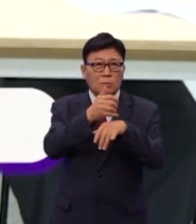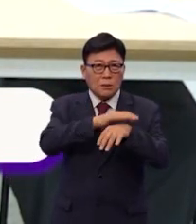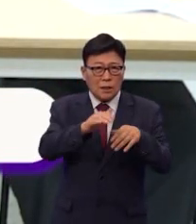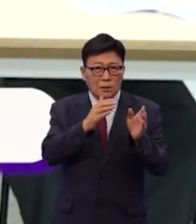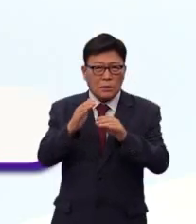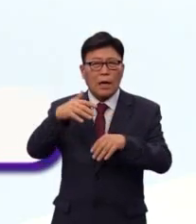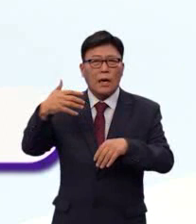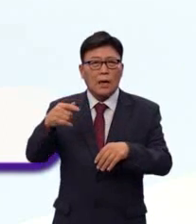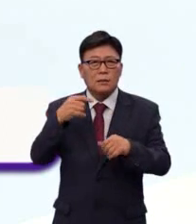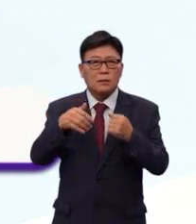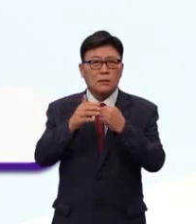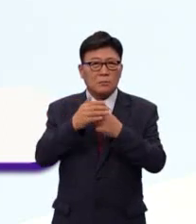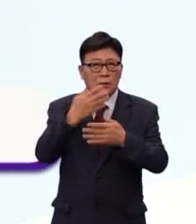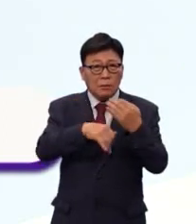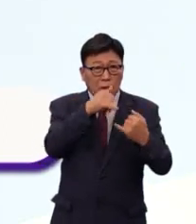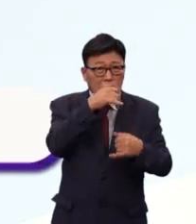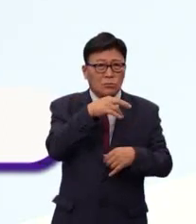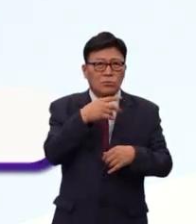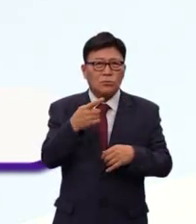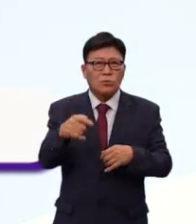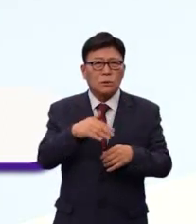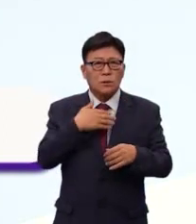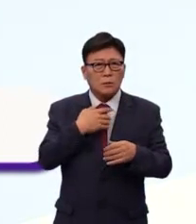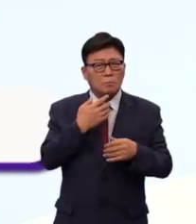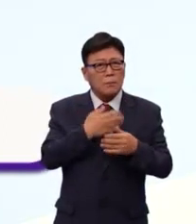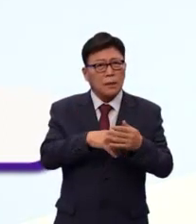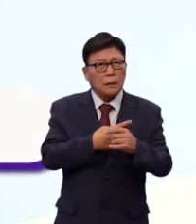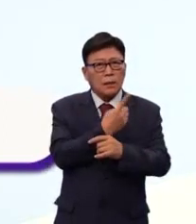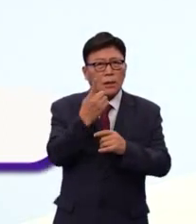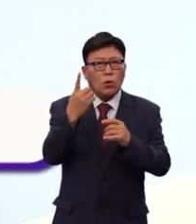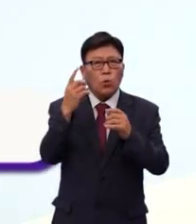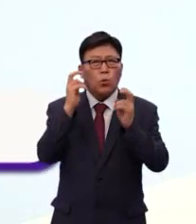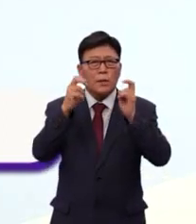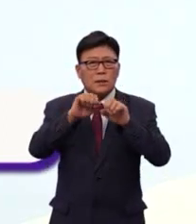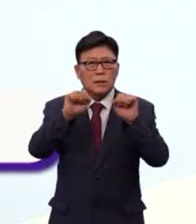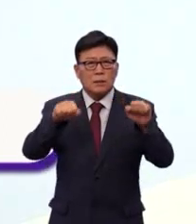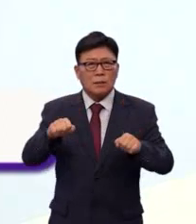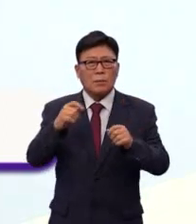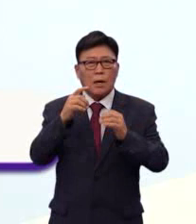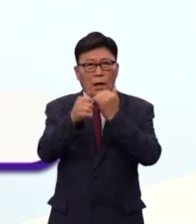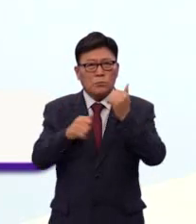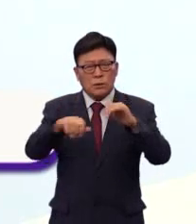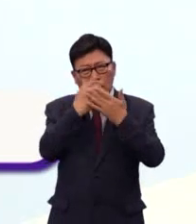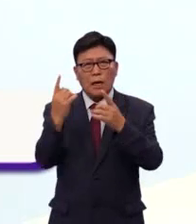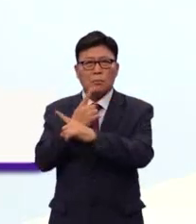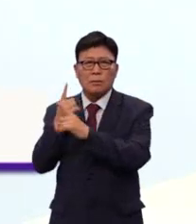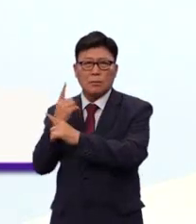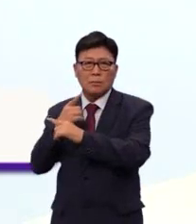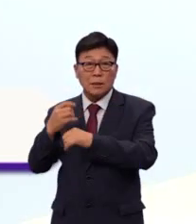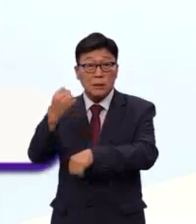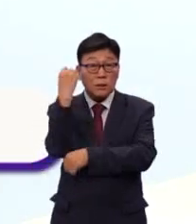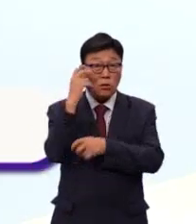되지 않아서 남아있는다고 해도 저를 제외한 회사 시스템이나 간부들도 다 바뀌어서 기존에 있던